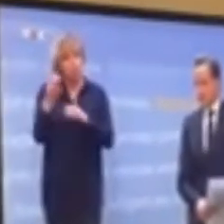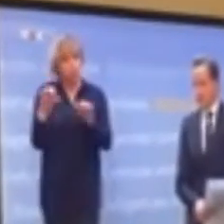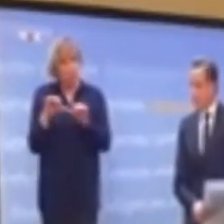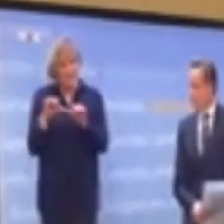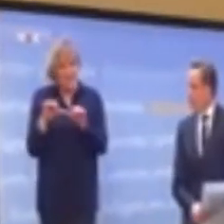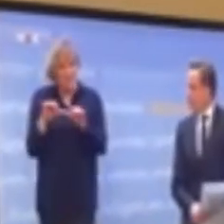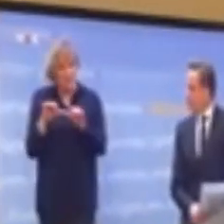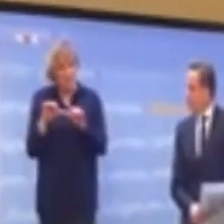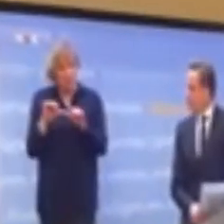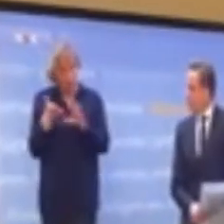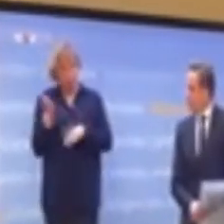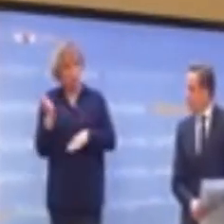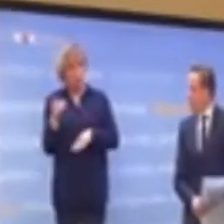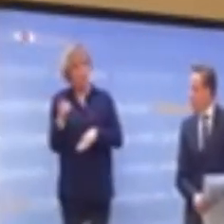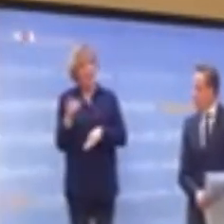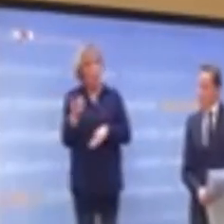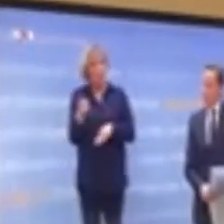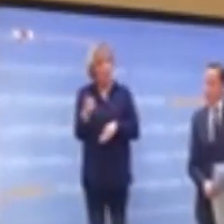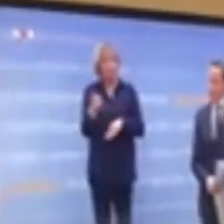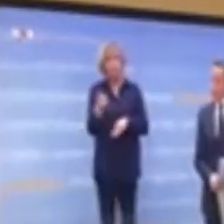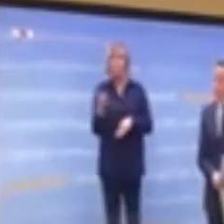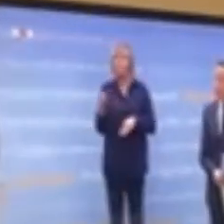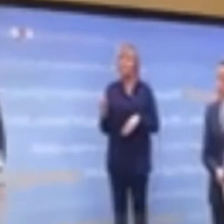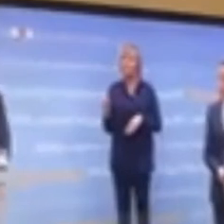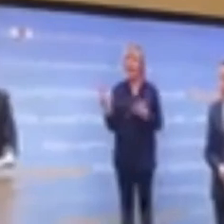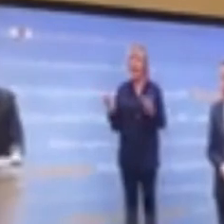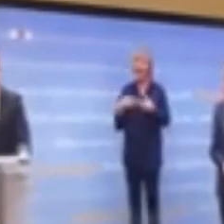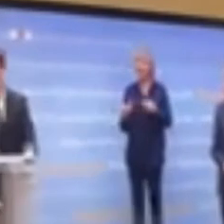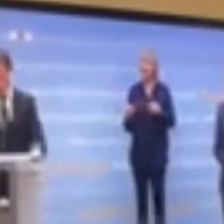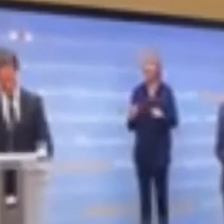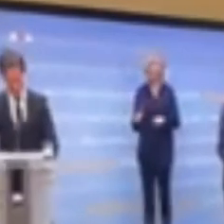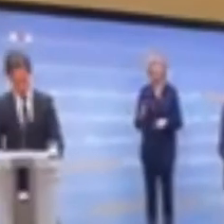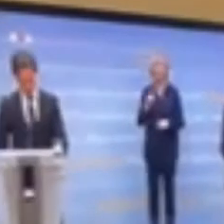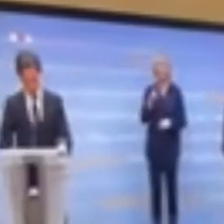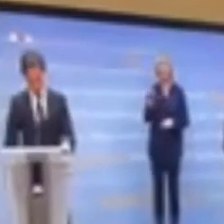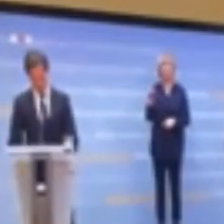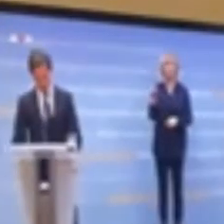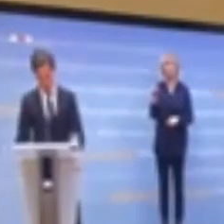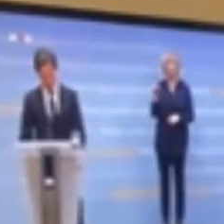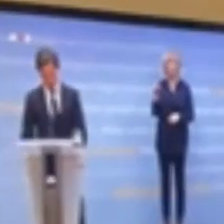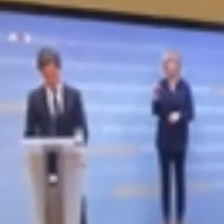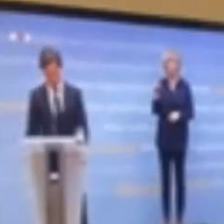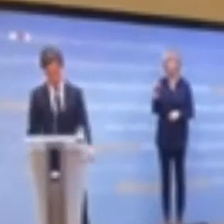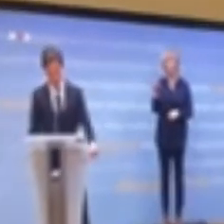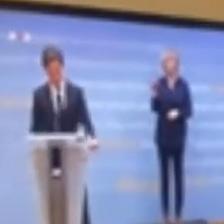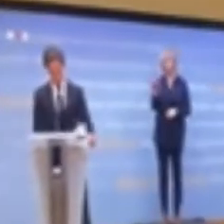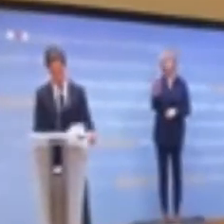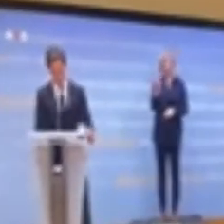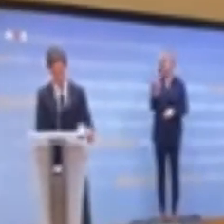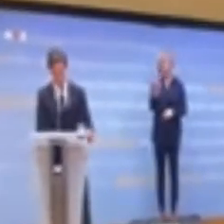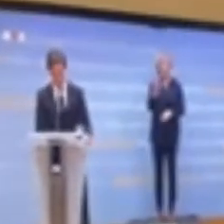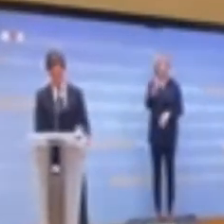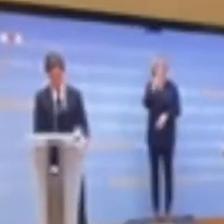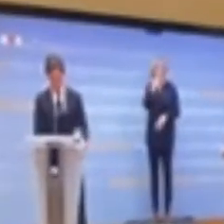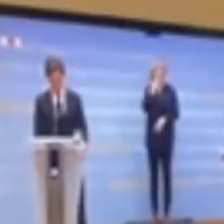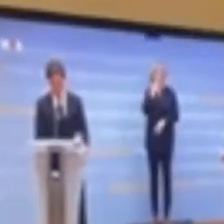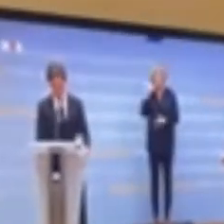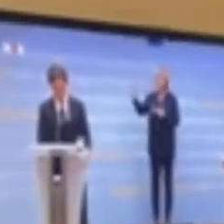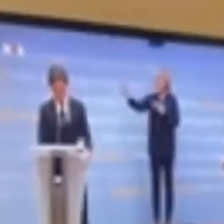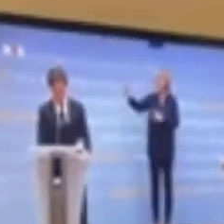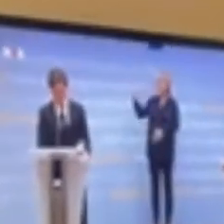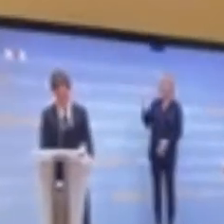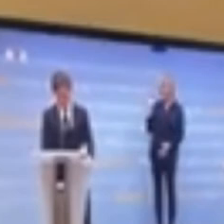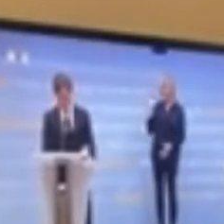ook onder de uitzonderingen vallen? Nee, dat betekent dus ook dat het afhalen van maaltijden, dat